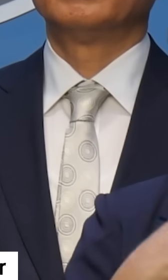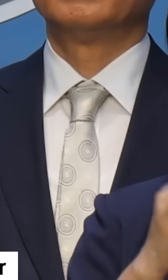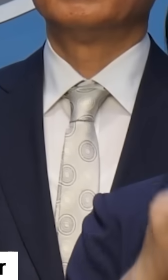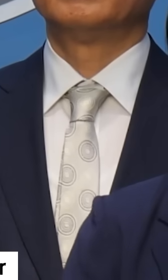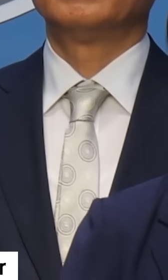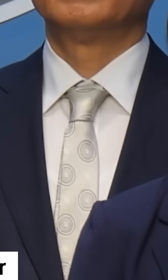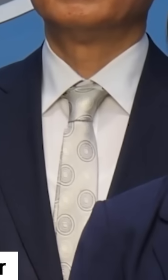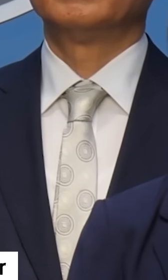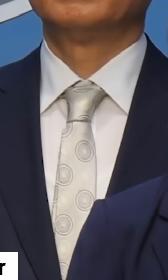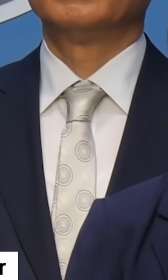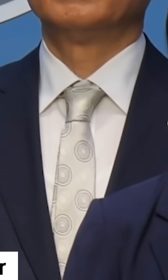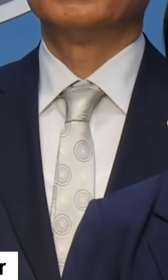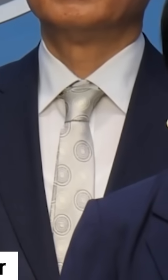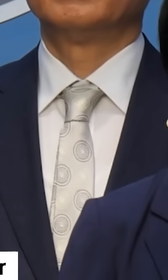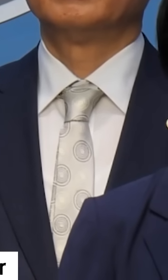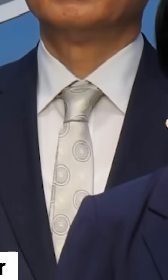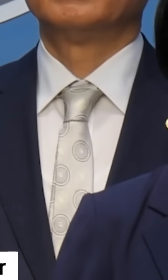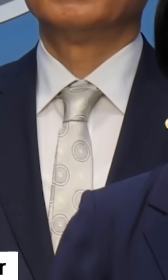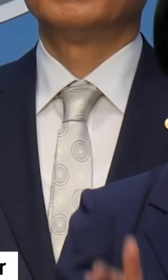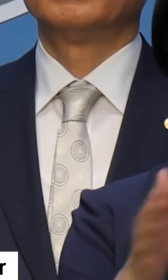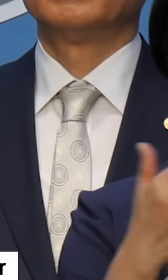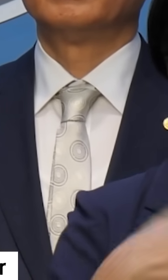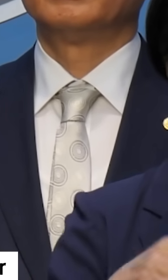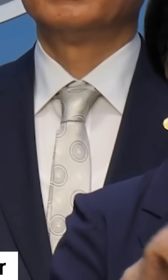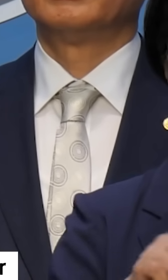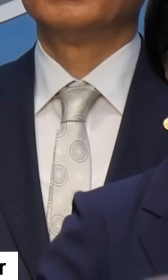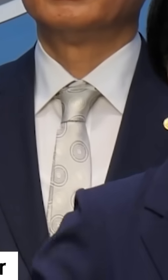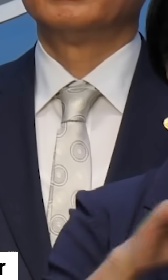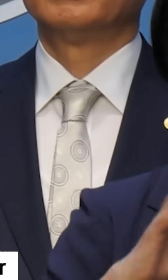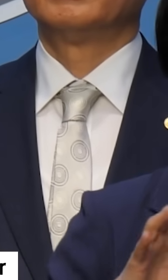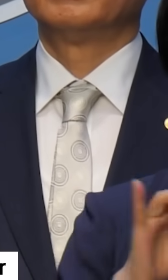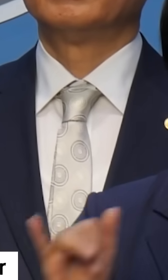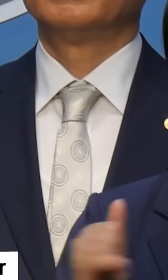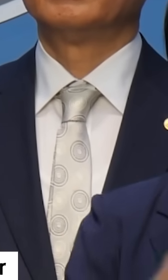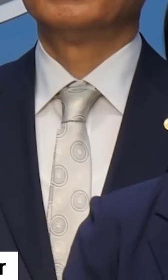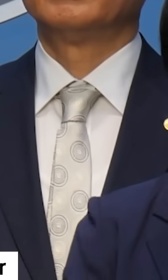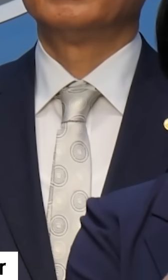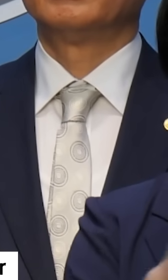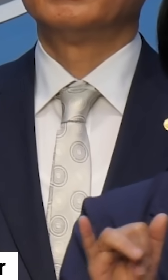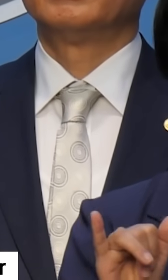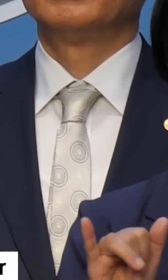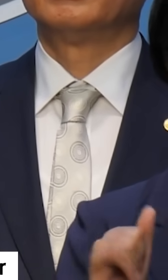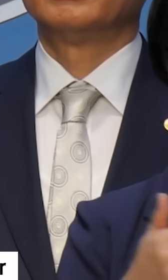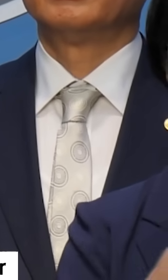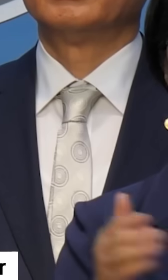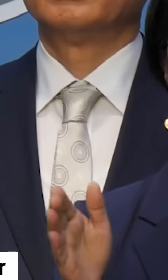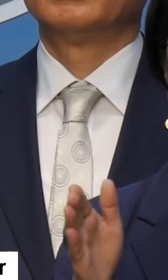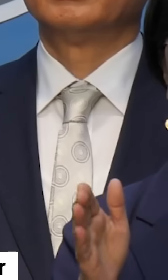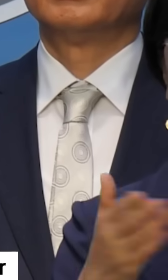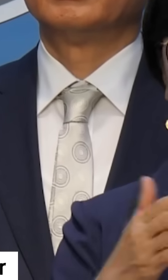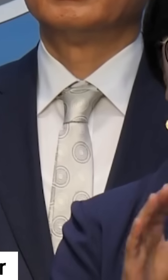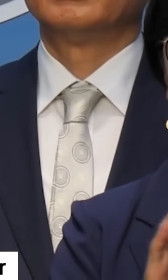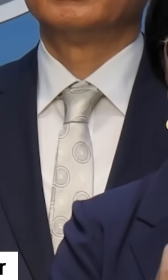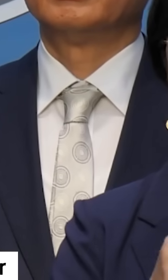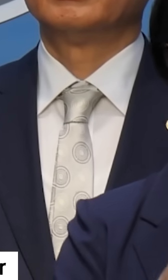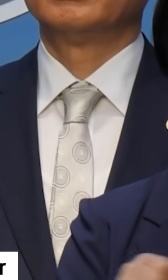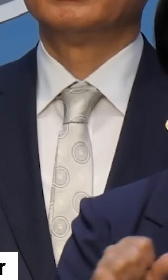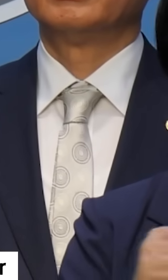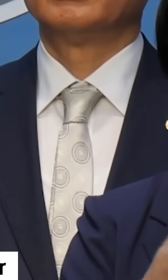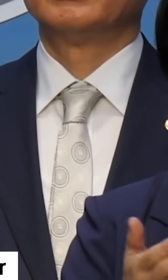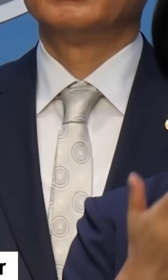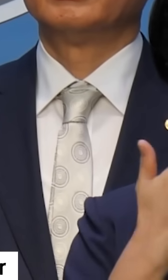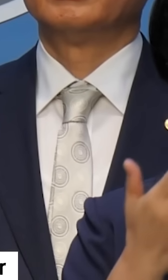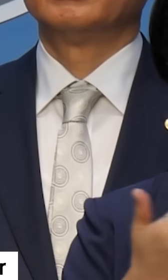계실 것입니다. 해양수산부 발표에 따르면 우리나라 국민의 1인당 수산물 소비량은